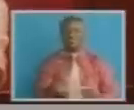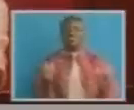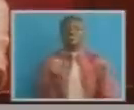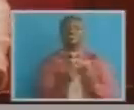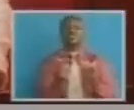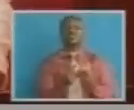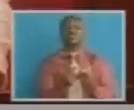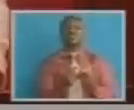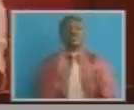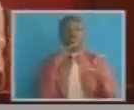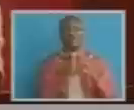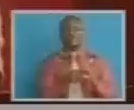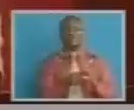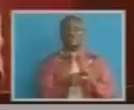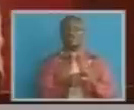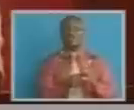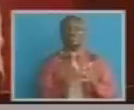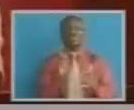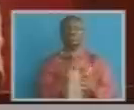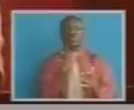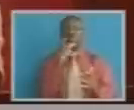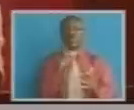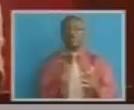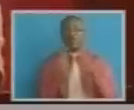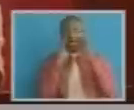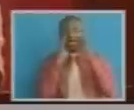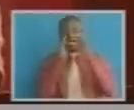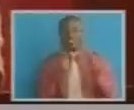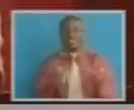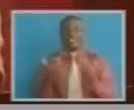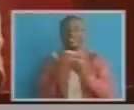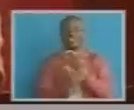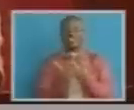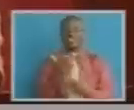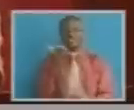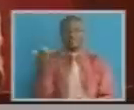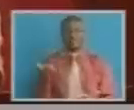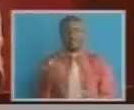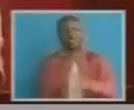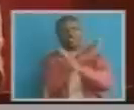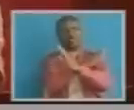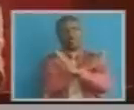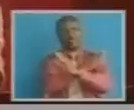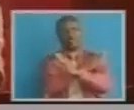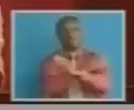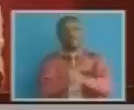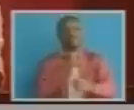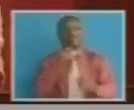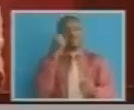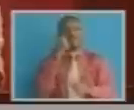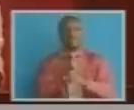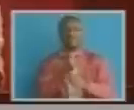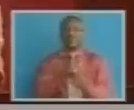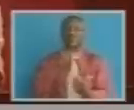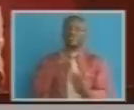Watu ambao hatujawahi kusikia ukiangalia katika nchi zingine Zambia Wanya walifanya